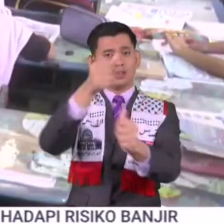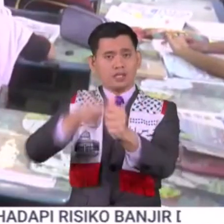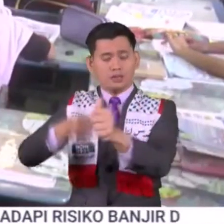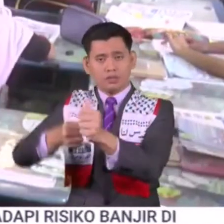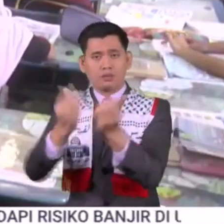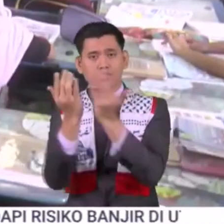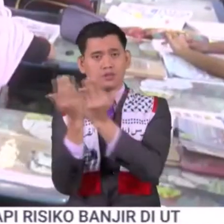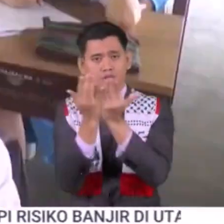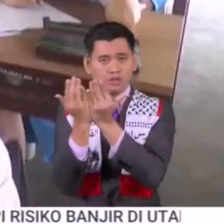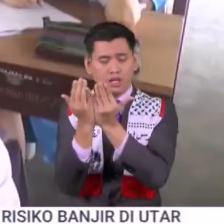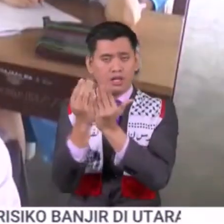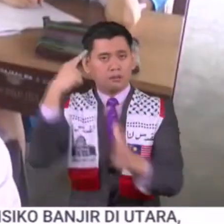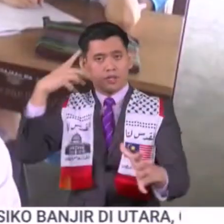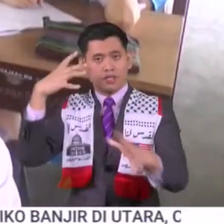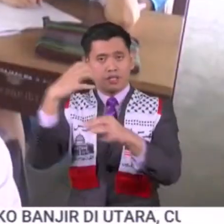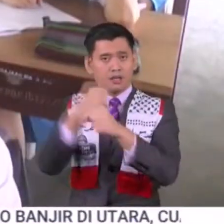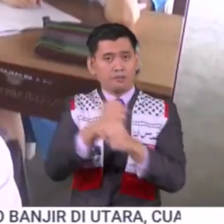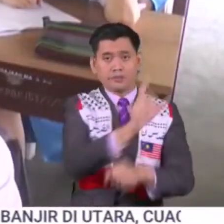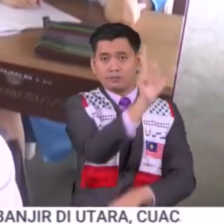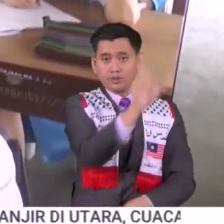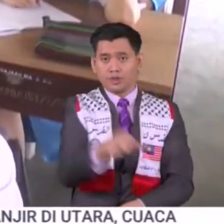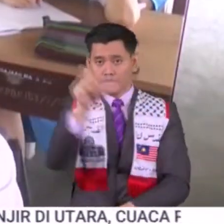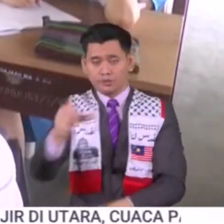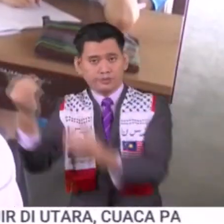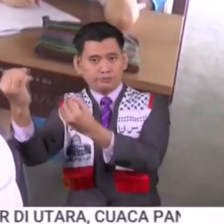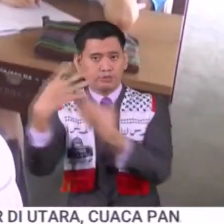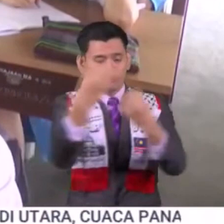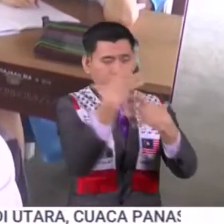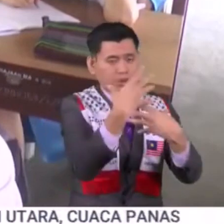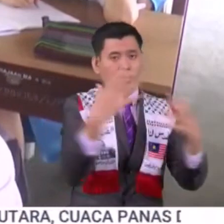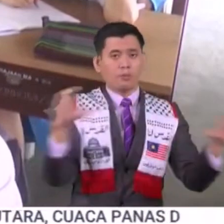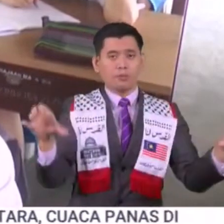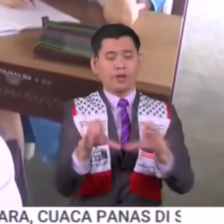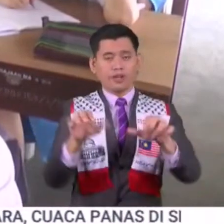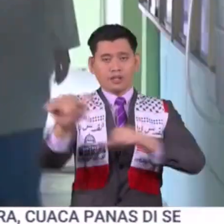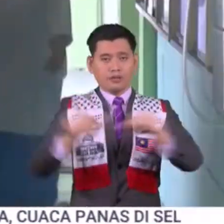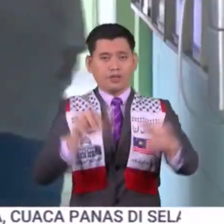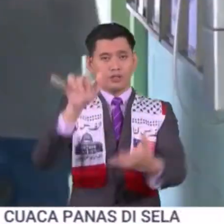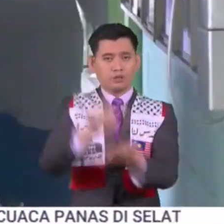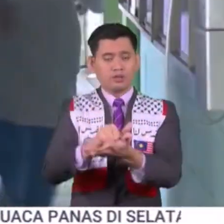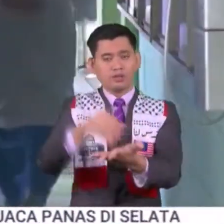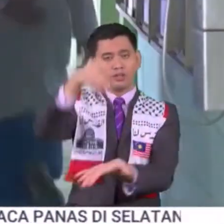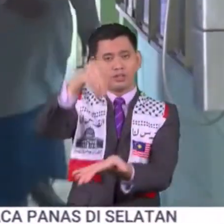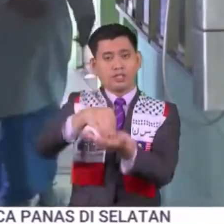Pandangan pelbagai pihak turut diambil dalam menganjurkan program tersebut di sekolah.